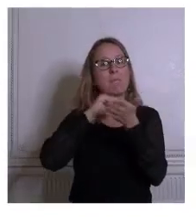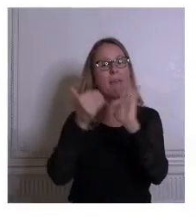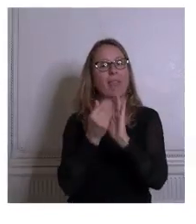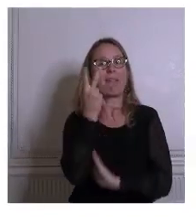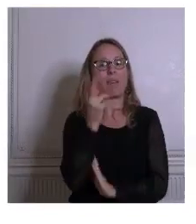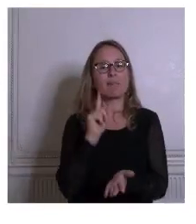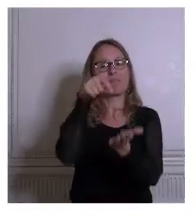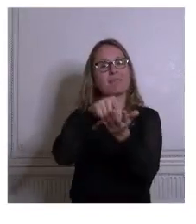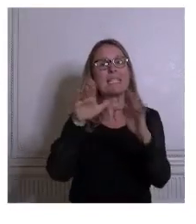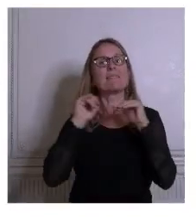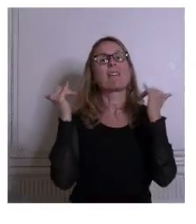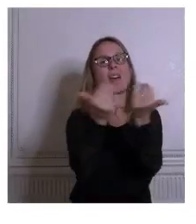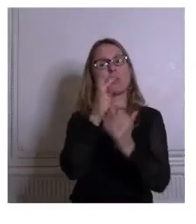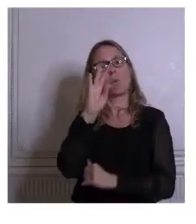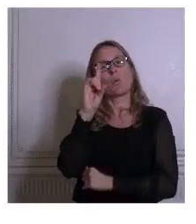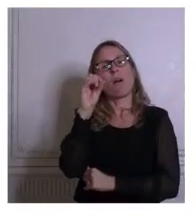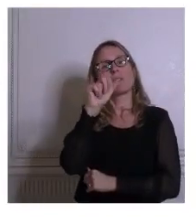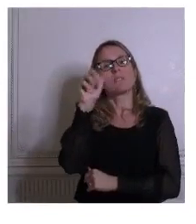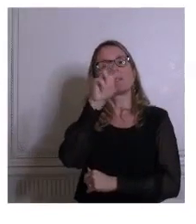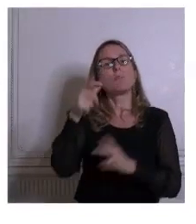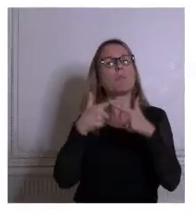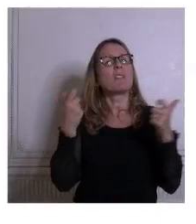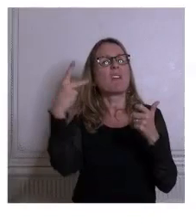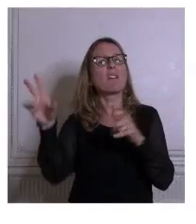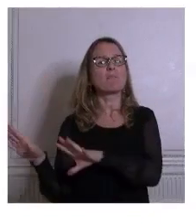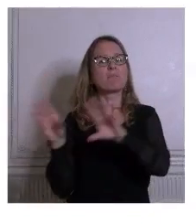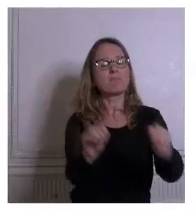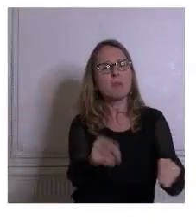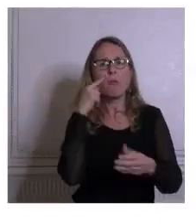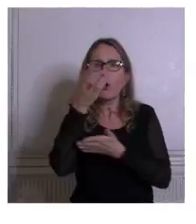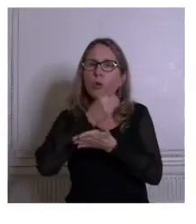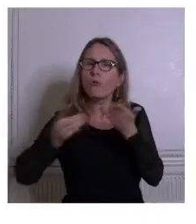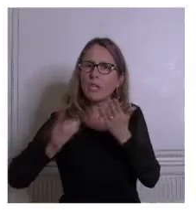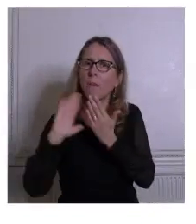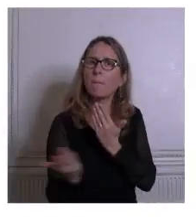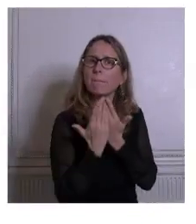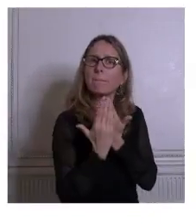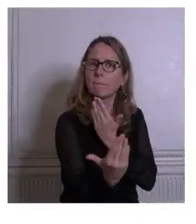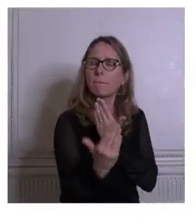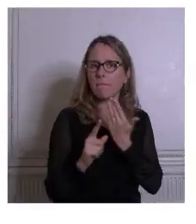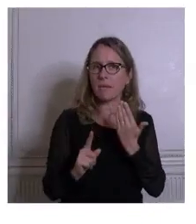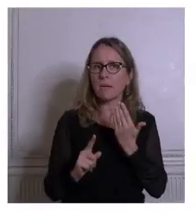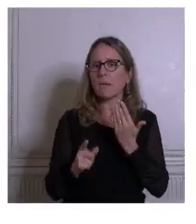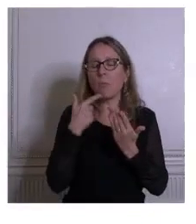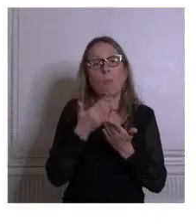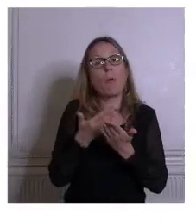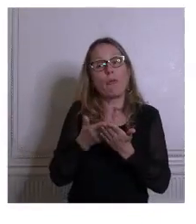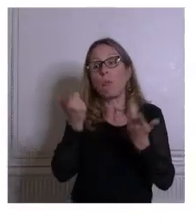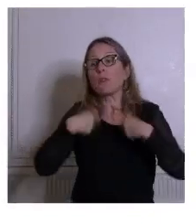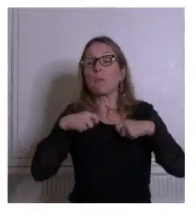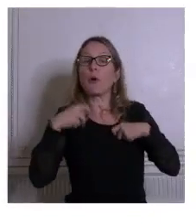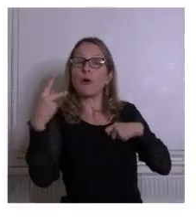Mais David, je te sens bien passer pour parti pour rejoindre la majorité. Tu verras, c'est plus facile. Moins dogmatique et plus